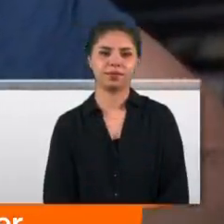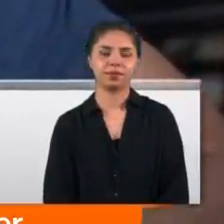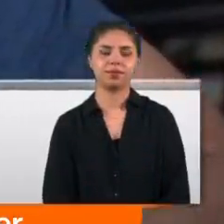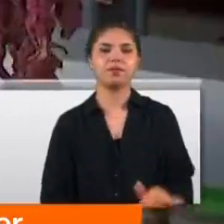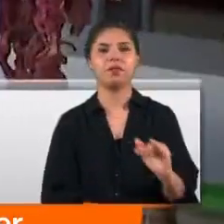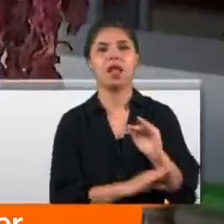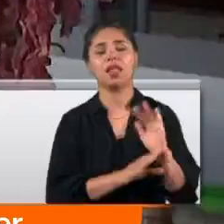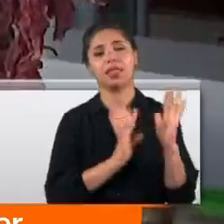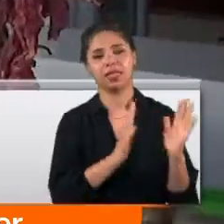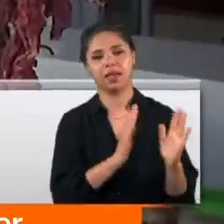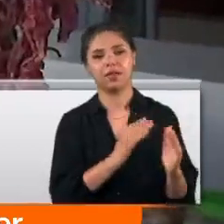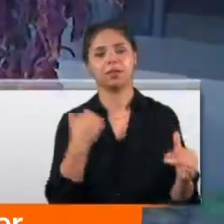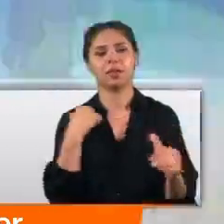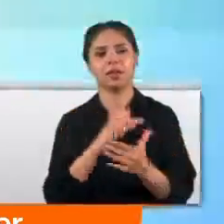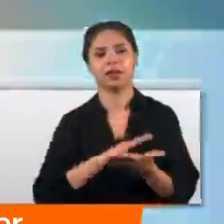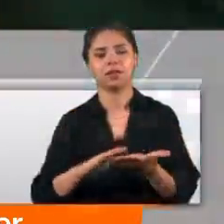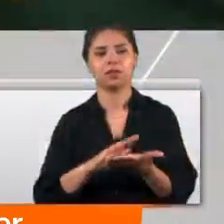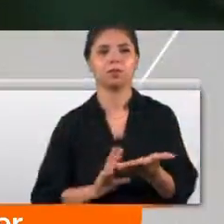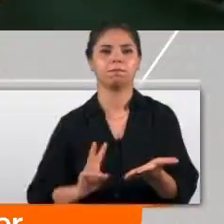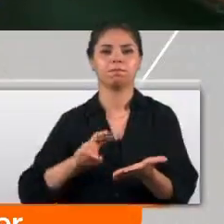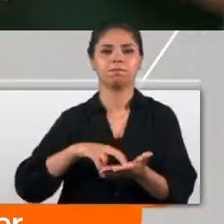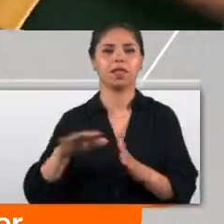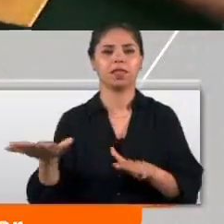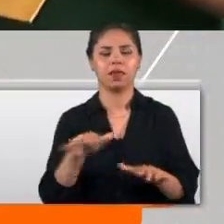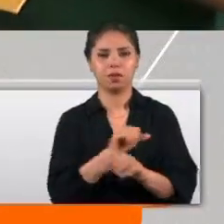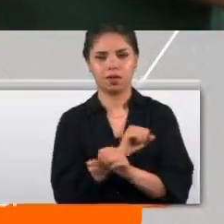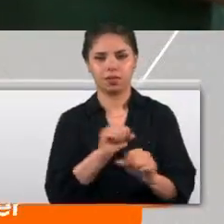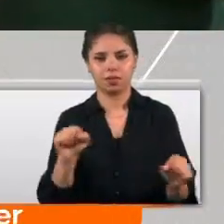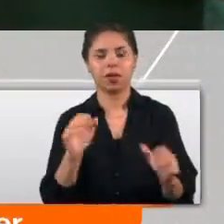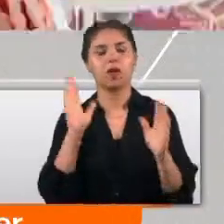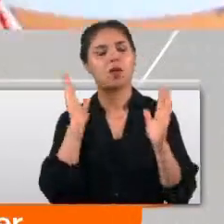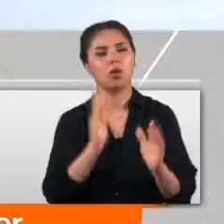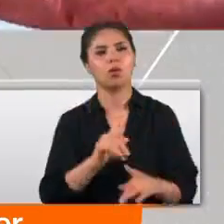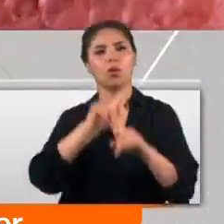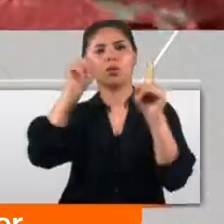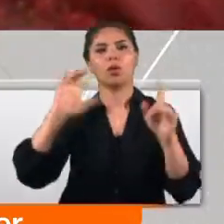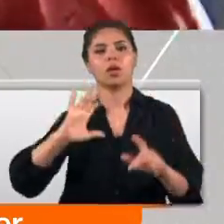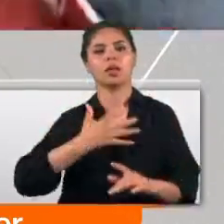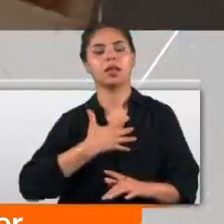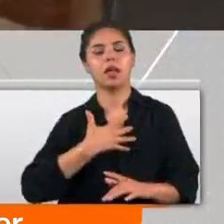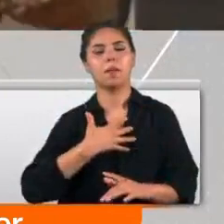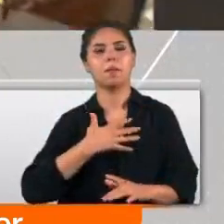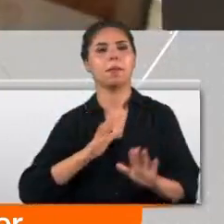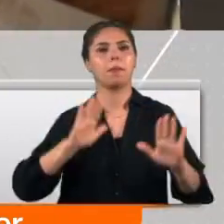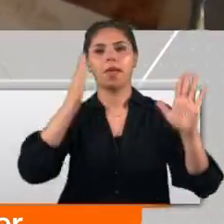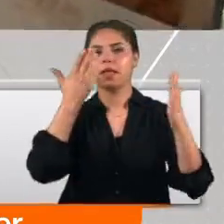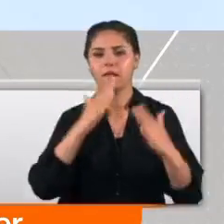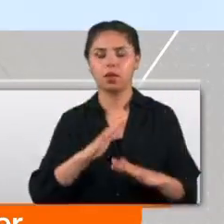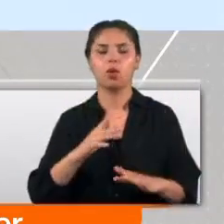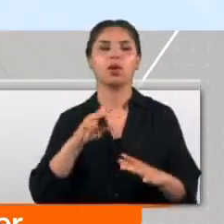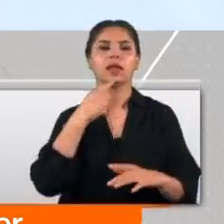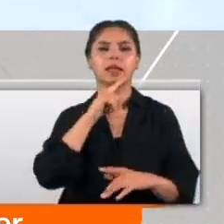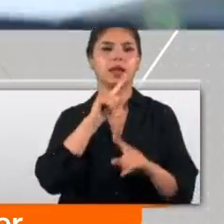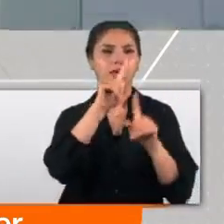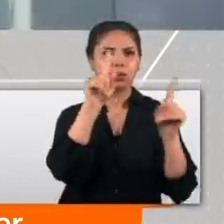Hayat devam ediyor. Tekrardan toparlanacağız. Deprem vurdu ama esnaf yılmadı, yıkılmadı. Zeytinci, baharatçı, kahveci